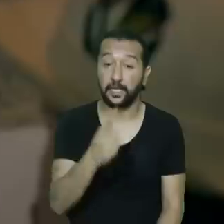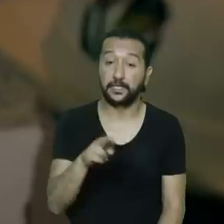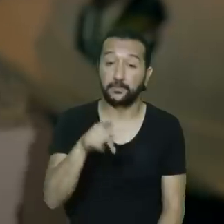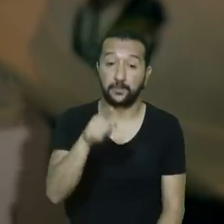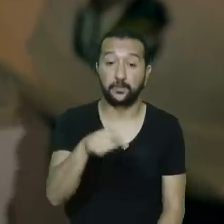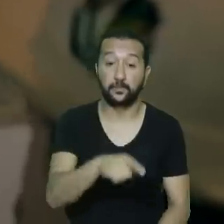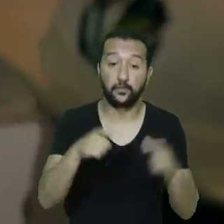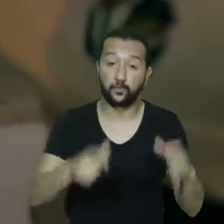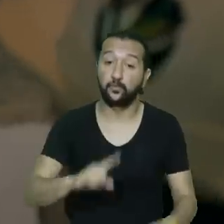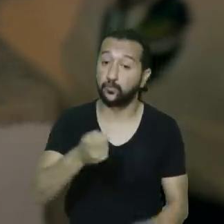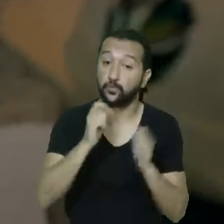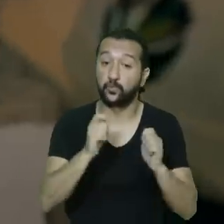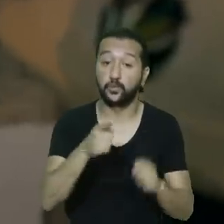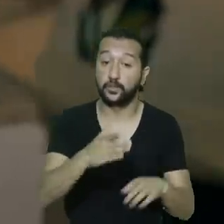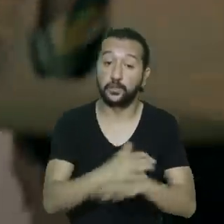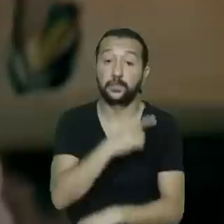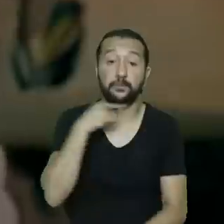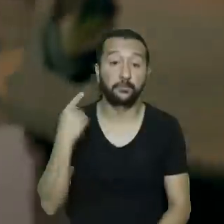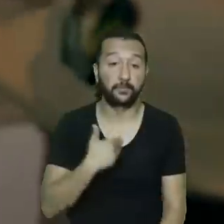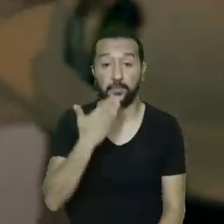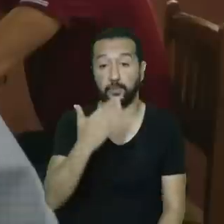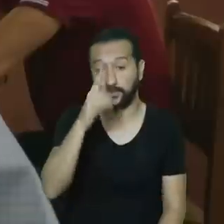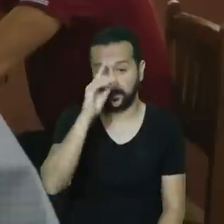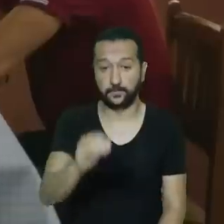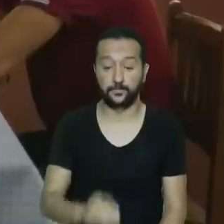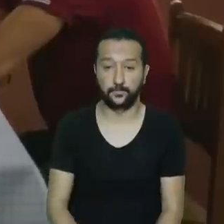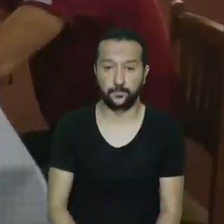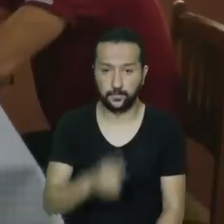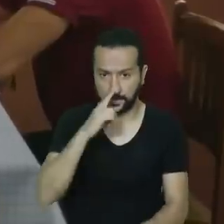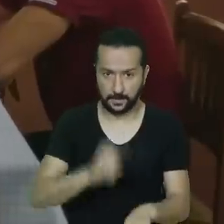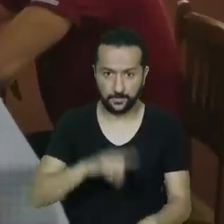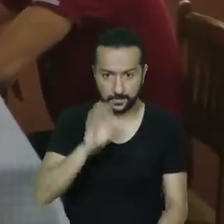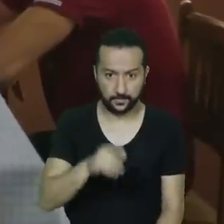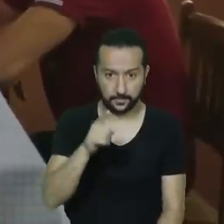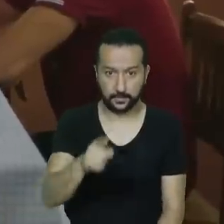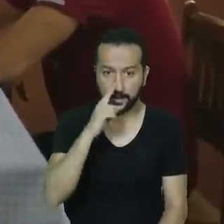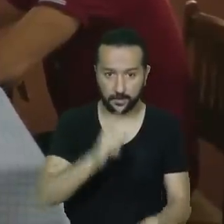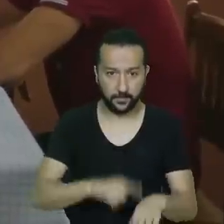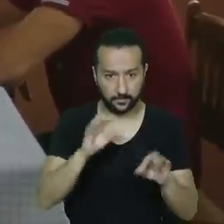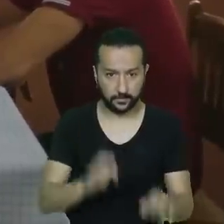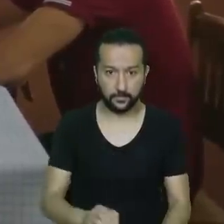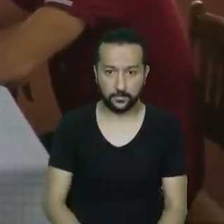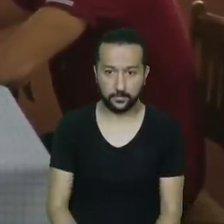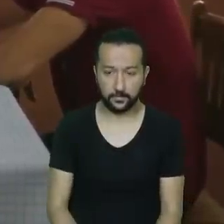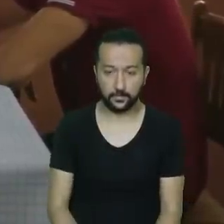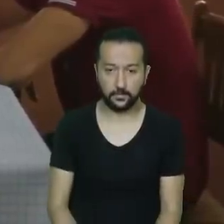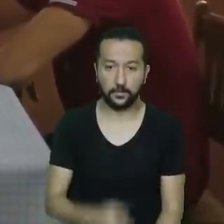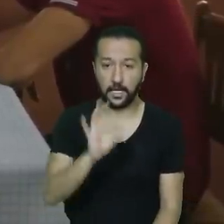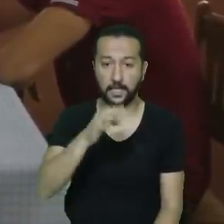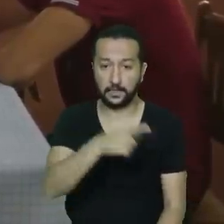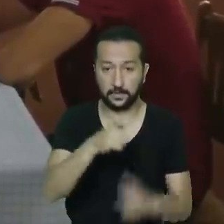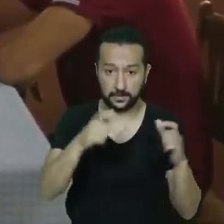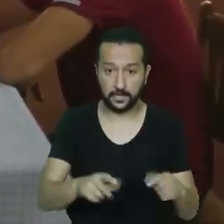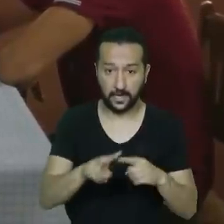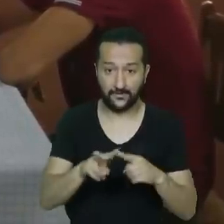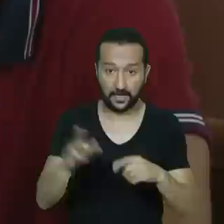gibi burayı bulmak çok zor, hatta imkansız. Ben sizi deyiveren. Eminsin değil mi Gönül? Eminim tabii Sadıç. Kuluna vurdu. Altından